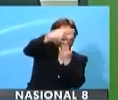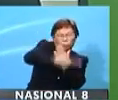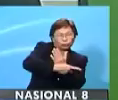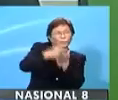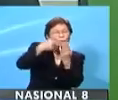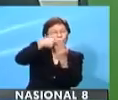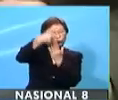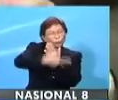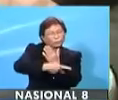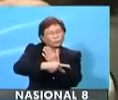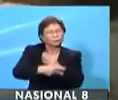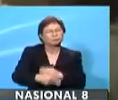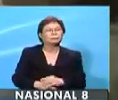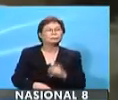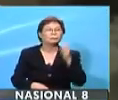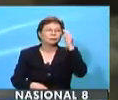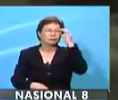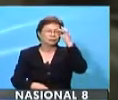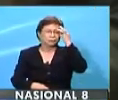duration will be lower.